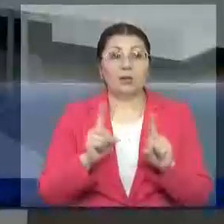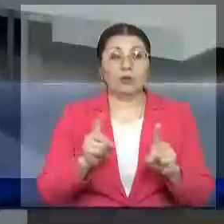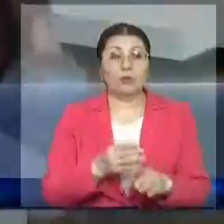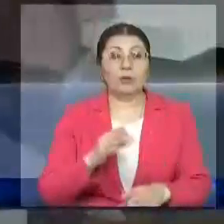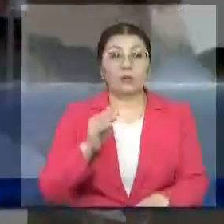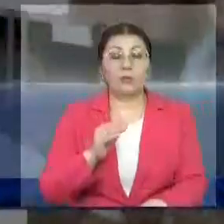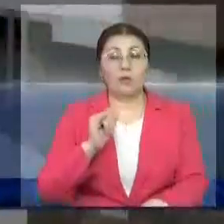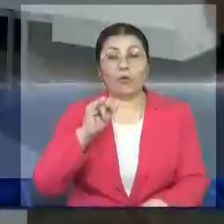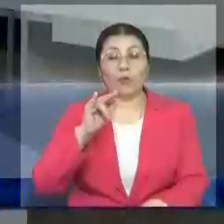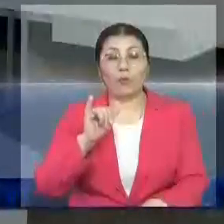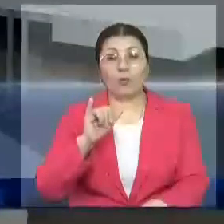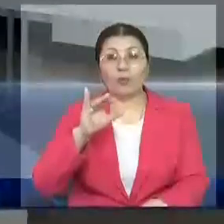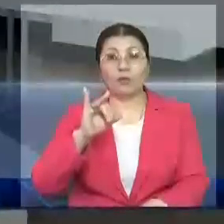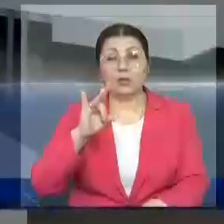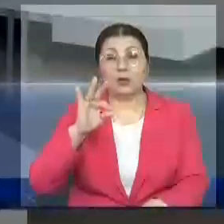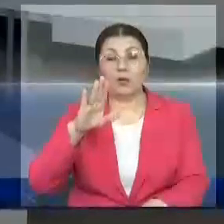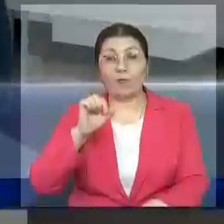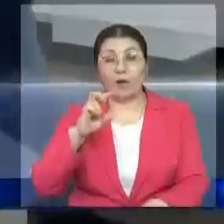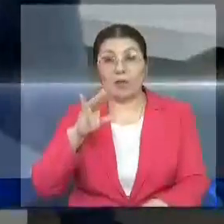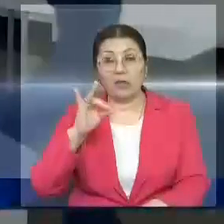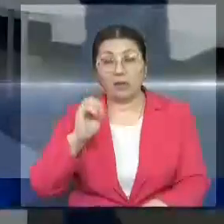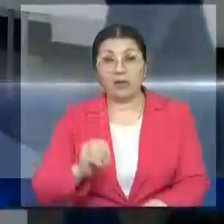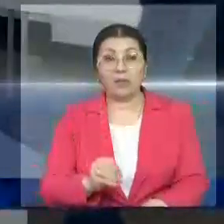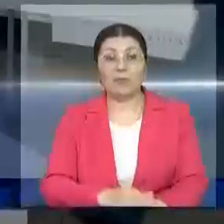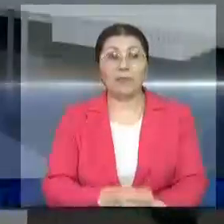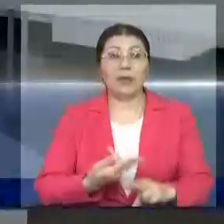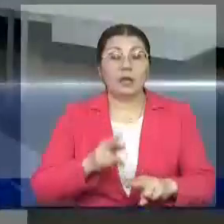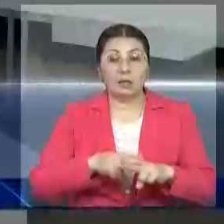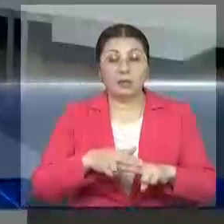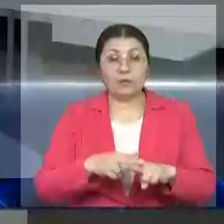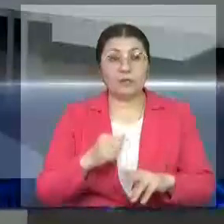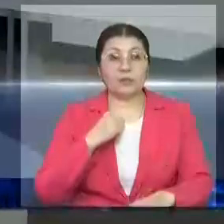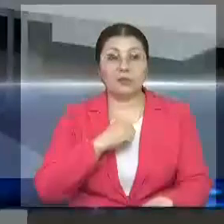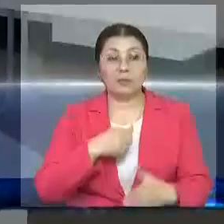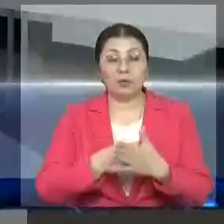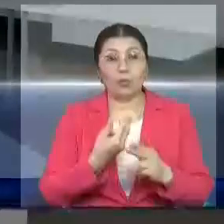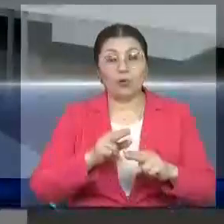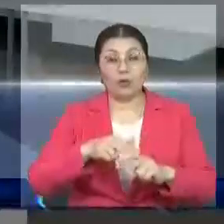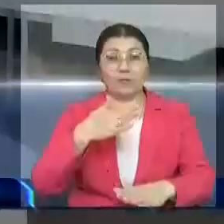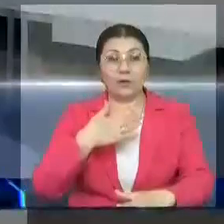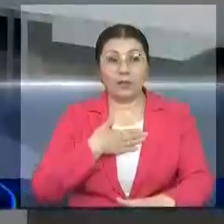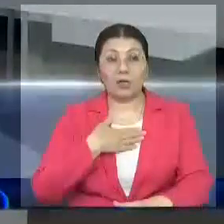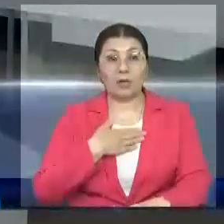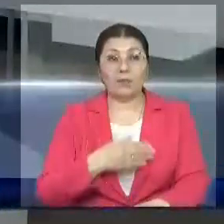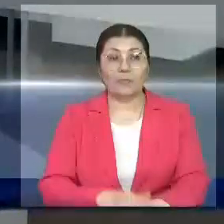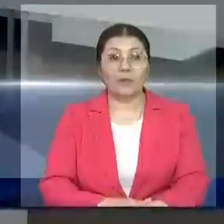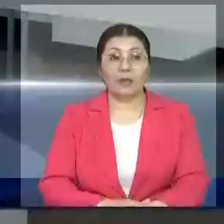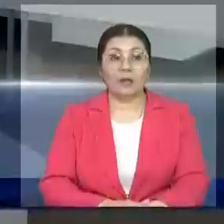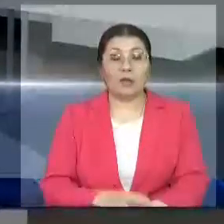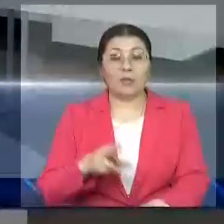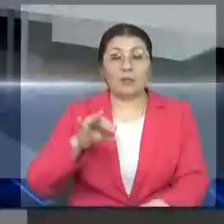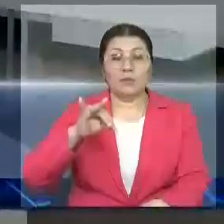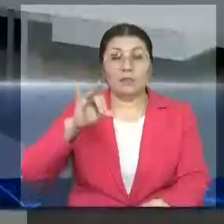фокусированный ультразвук может открывать гематоэнцефалический барьер. И тем самым до этого я от психиатра, кажется, услышал то,